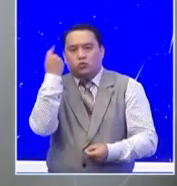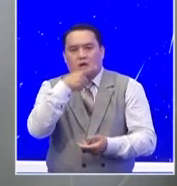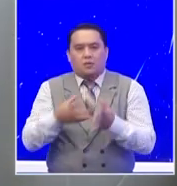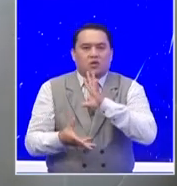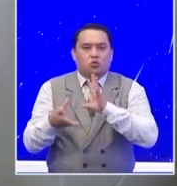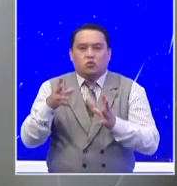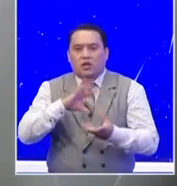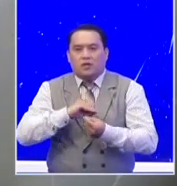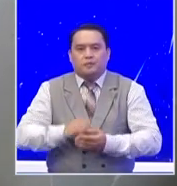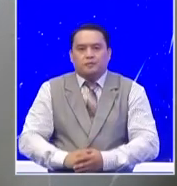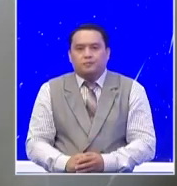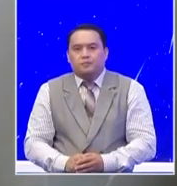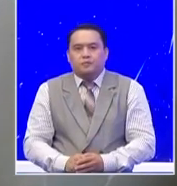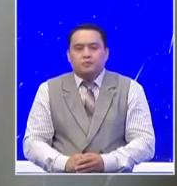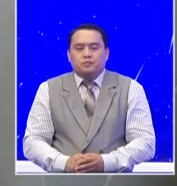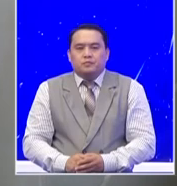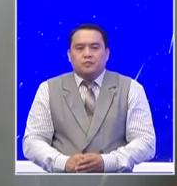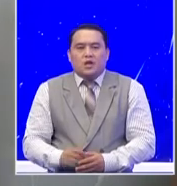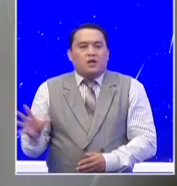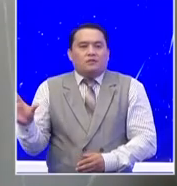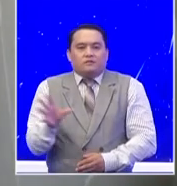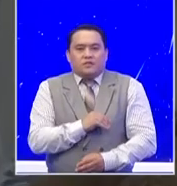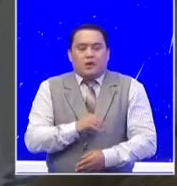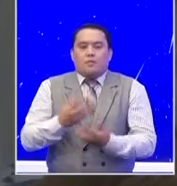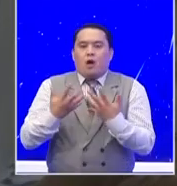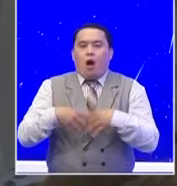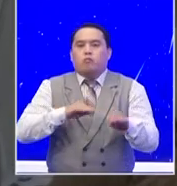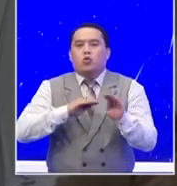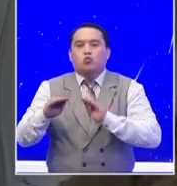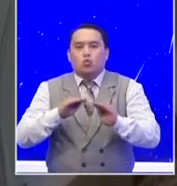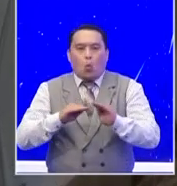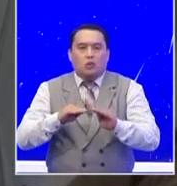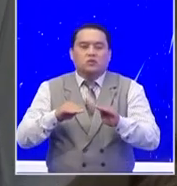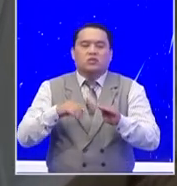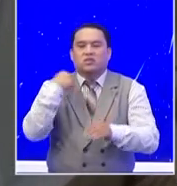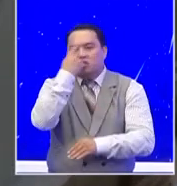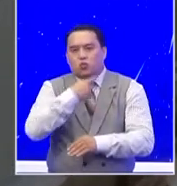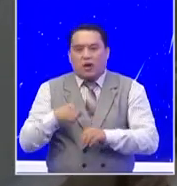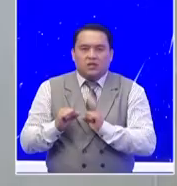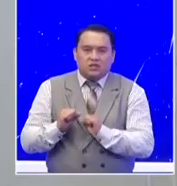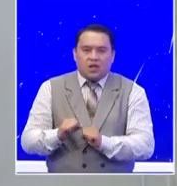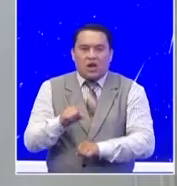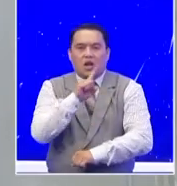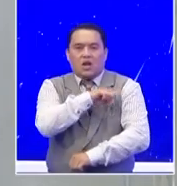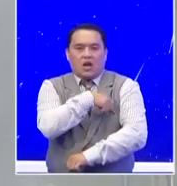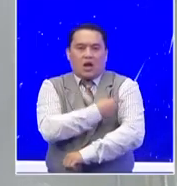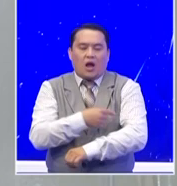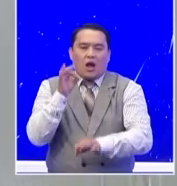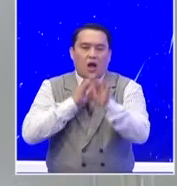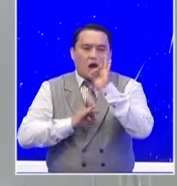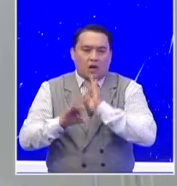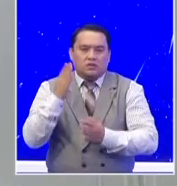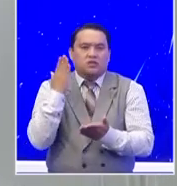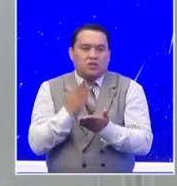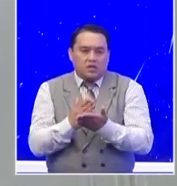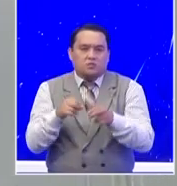результат. Провизорное отделение больницы оснащено всем необходимым оборудованием, средствами индивидуальной защиты и лекарственными препаратами.